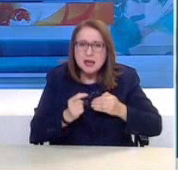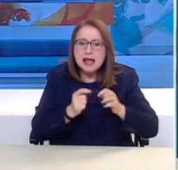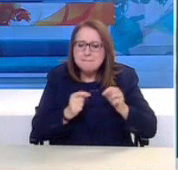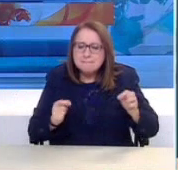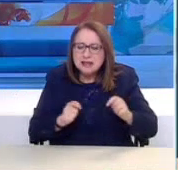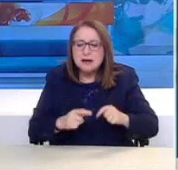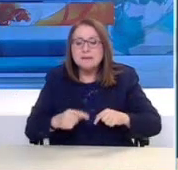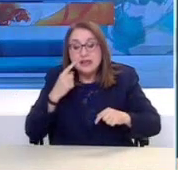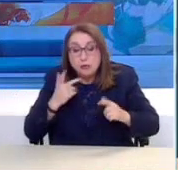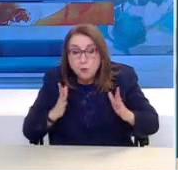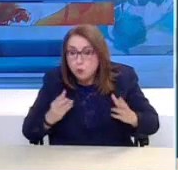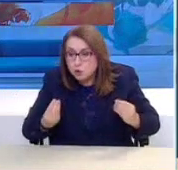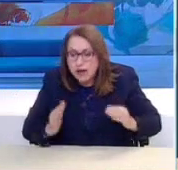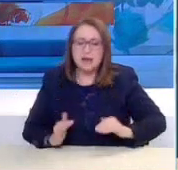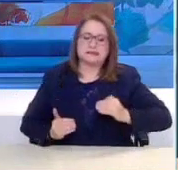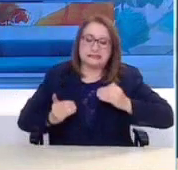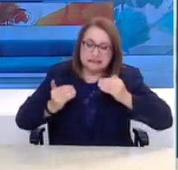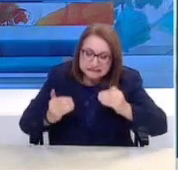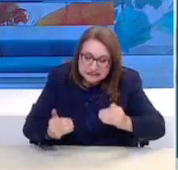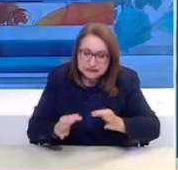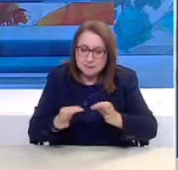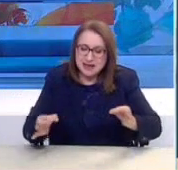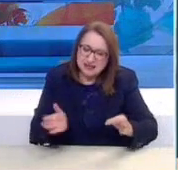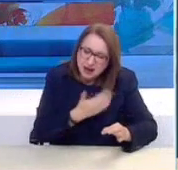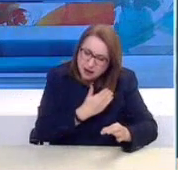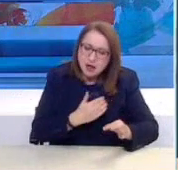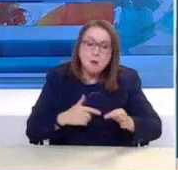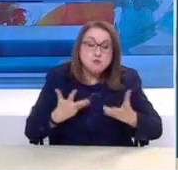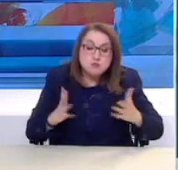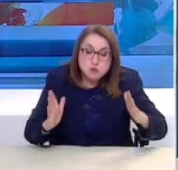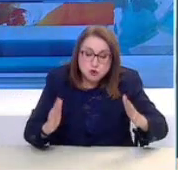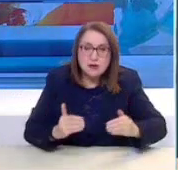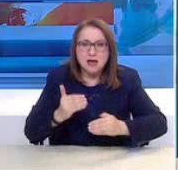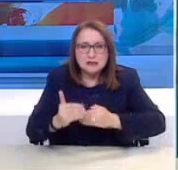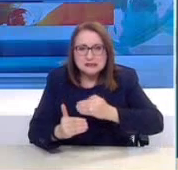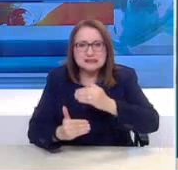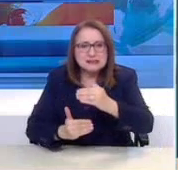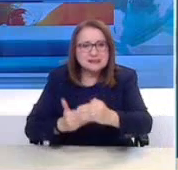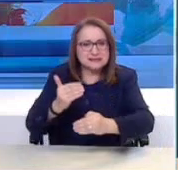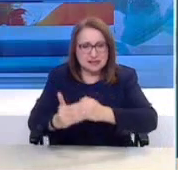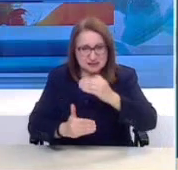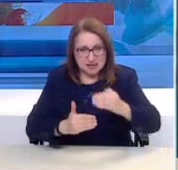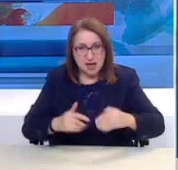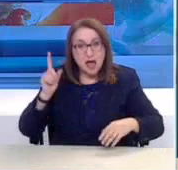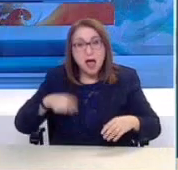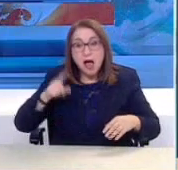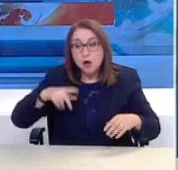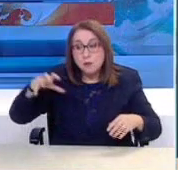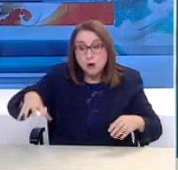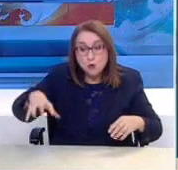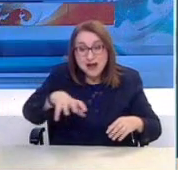μέτρα. Όσο υπάρχουν συνεχιζόμενες επιδημίες σε κάποιες περιοχές, σε χώρους υψηλού κινδύνου, πρέπει να παραμένουμε σε επιφυλακή.